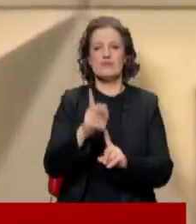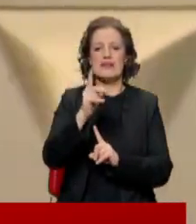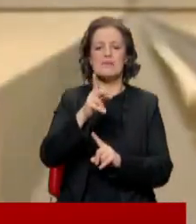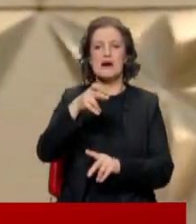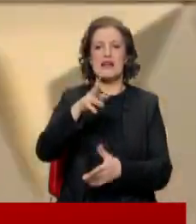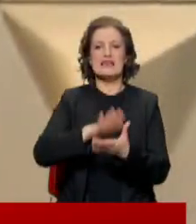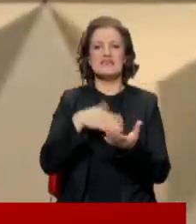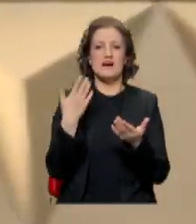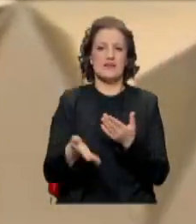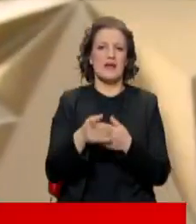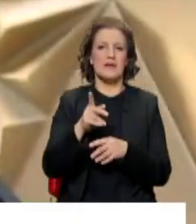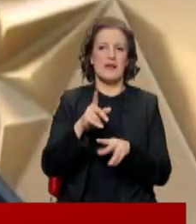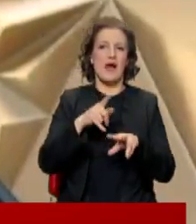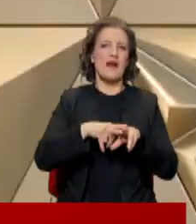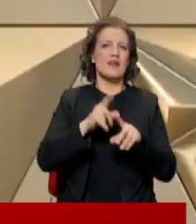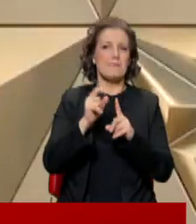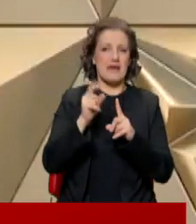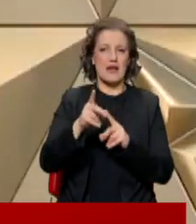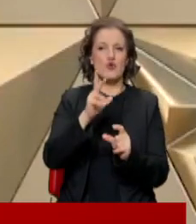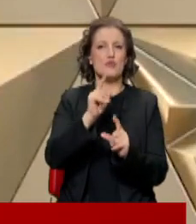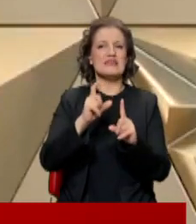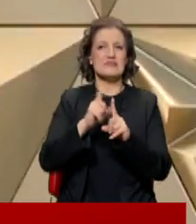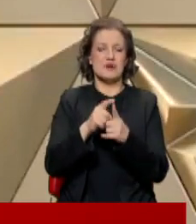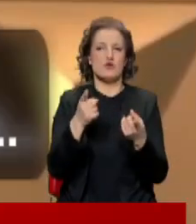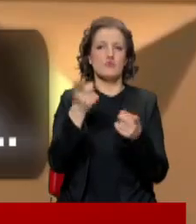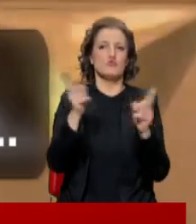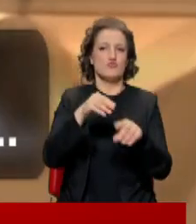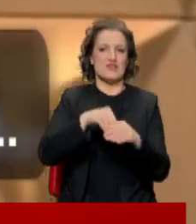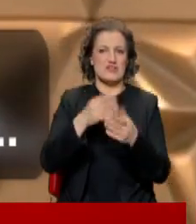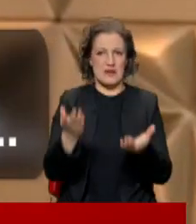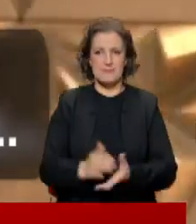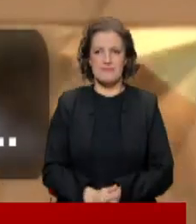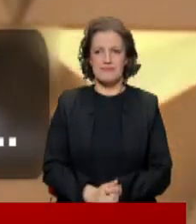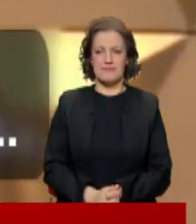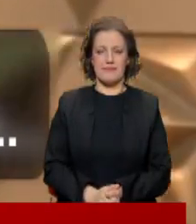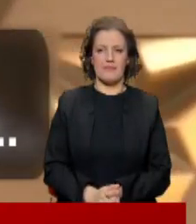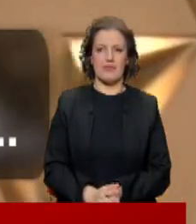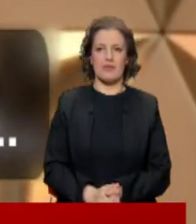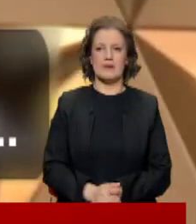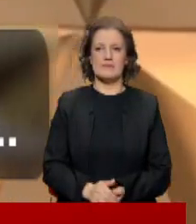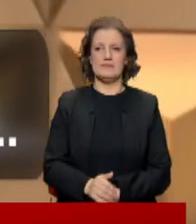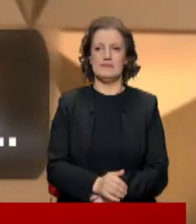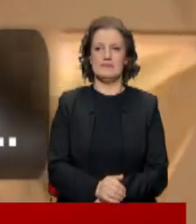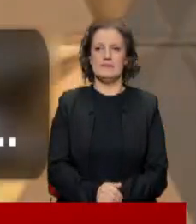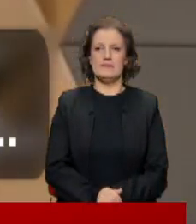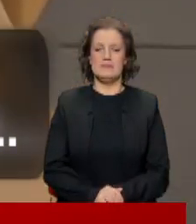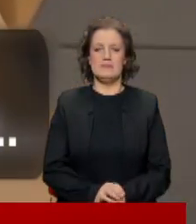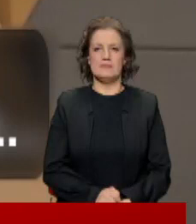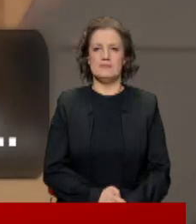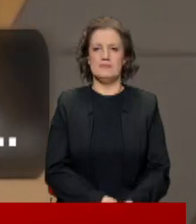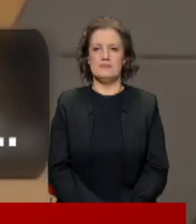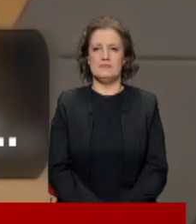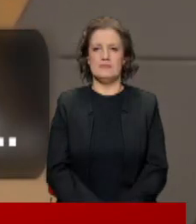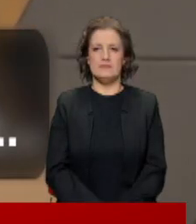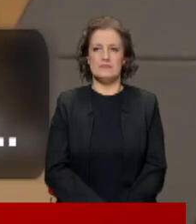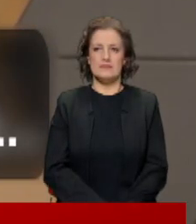Parti'den istifa eden milletvekilleri Adnan Beker ve Ümit Dikbayır da o buluşmadaydı. Evet, başkanlar, zam gelince ne yapıyorsunuz? Bir günden bir